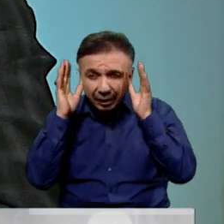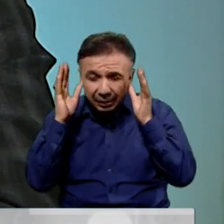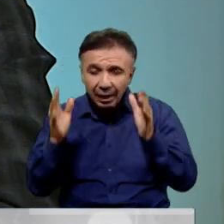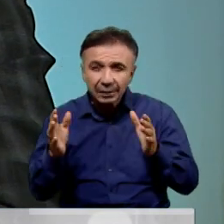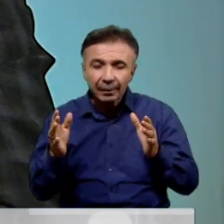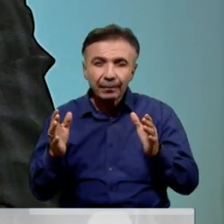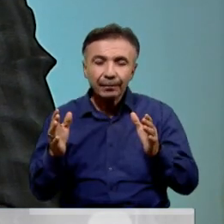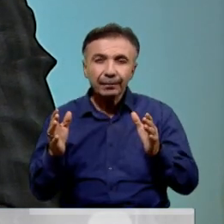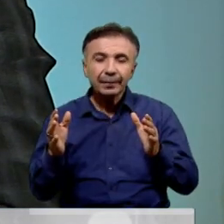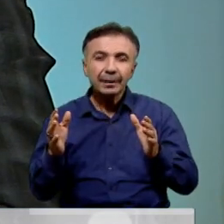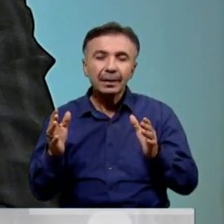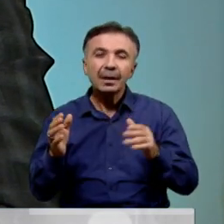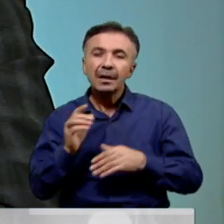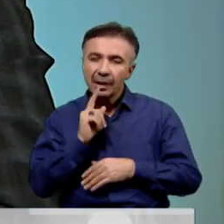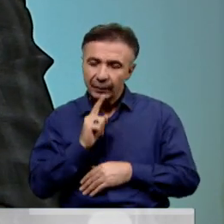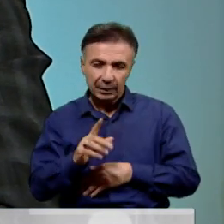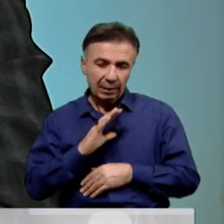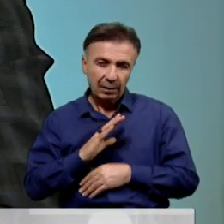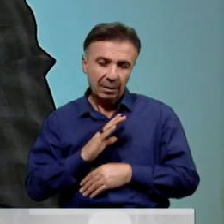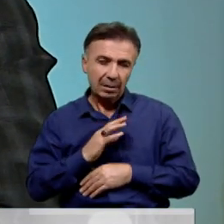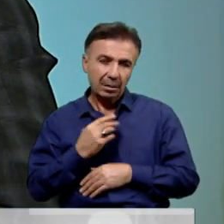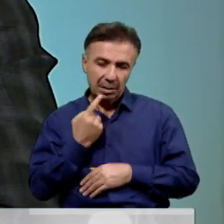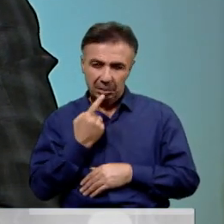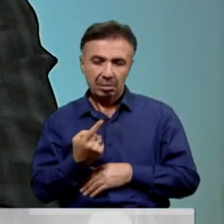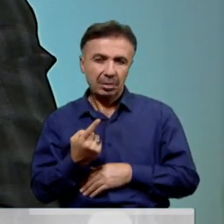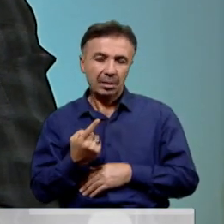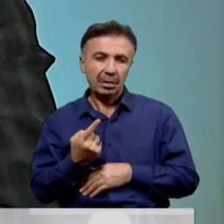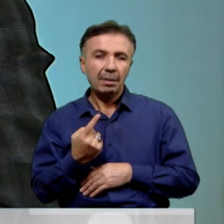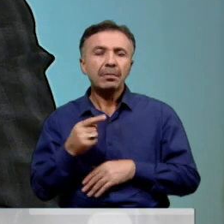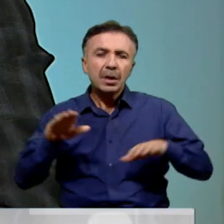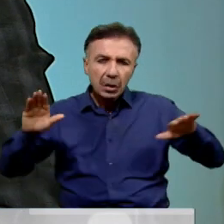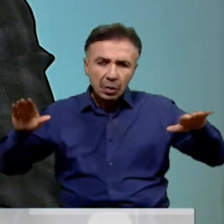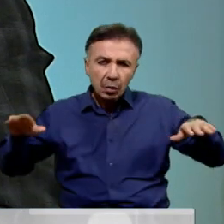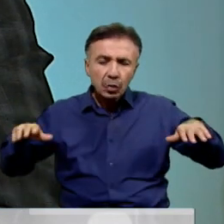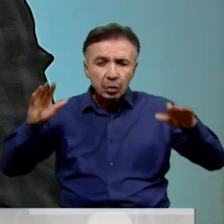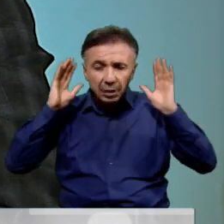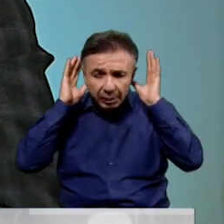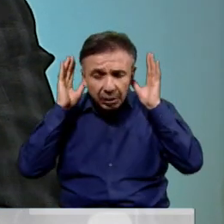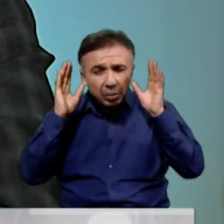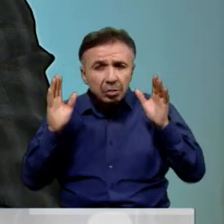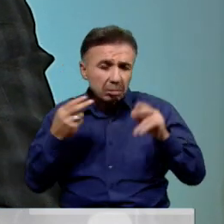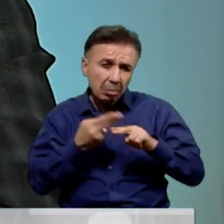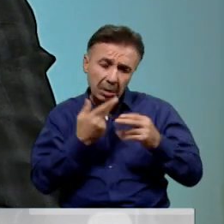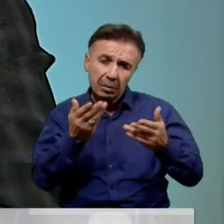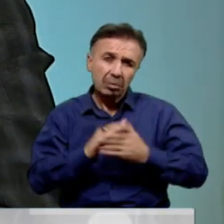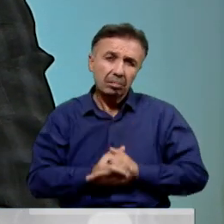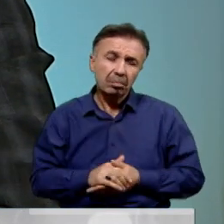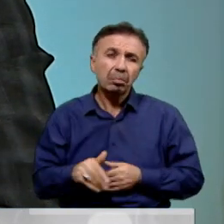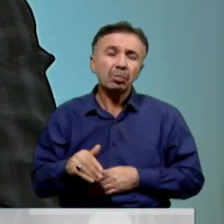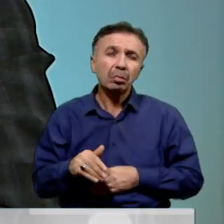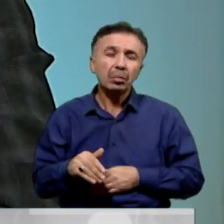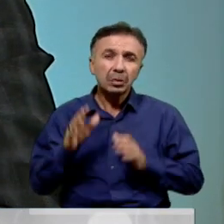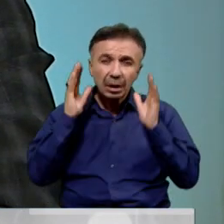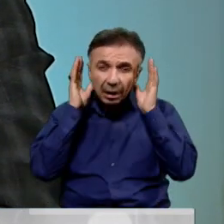Onların da farzları var Mesela diyelim ki bir Kuşluk Namazı kılıyoruz değil mi bunun da namazın